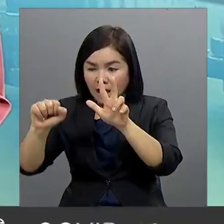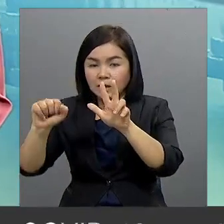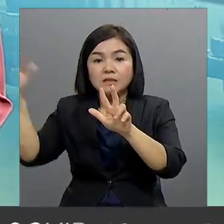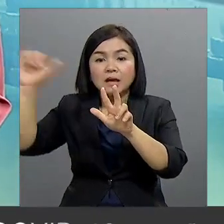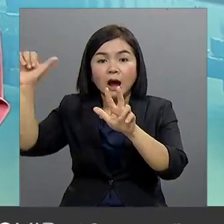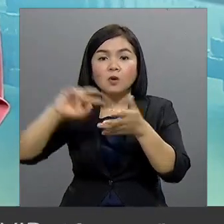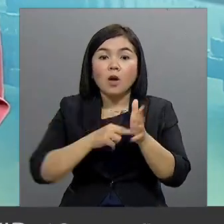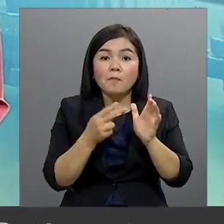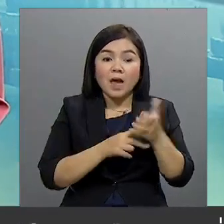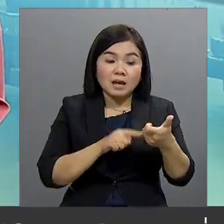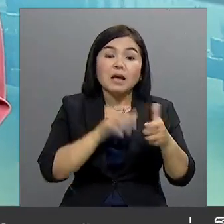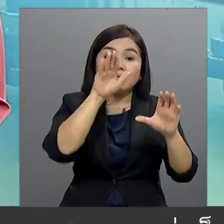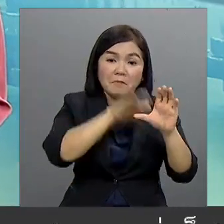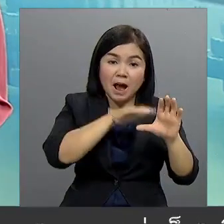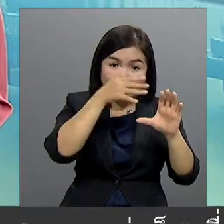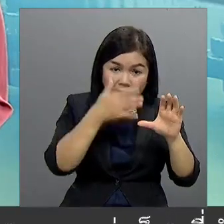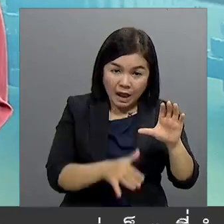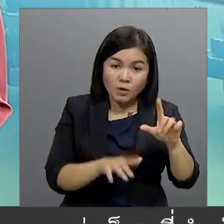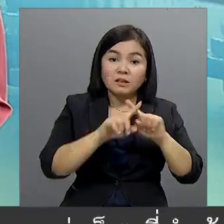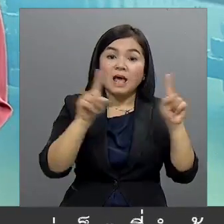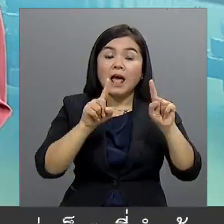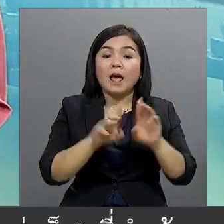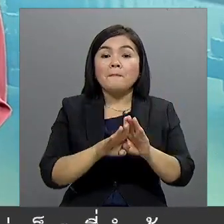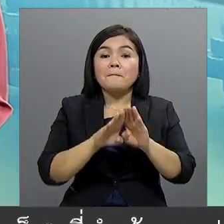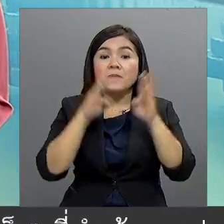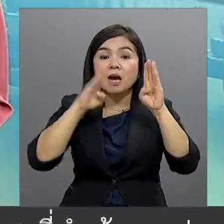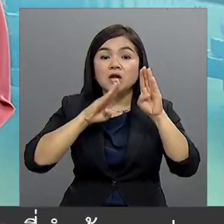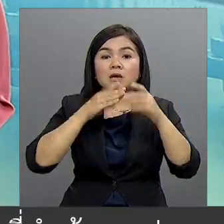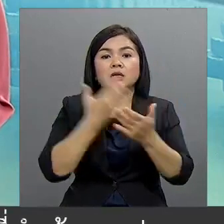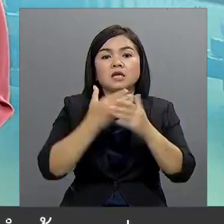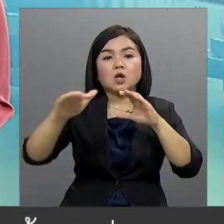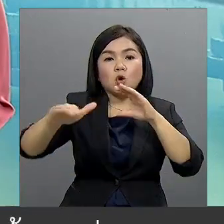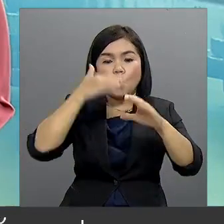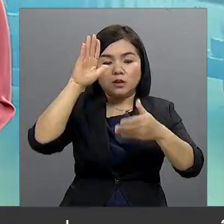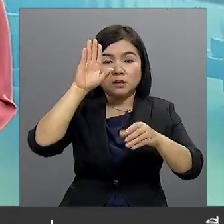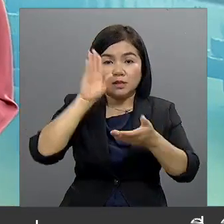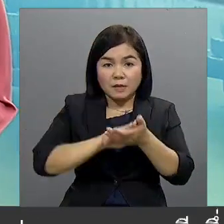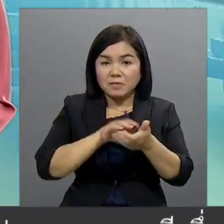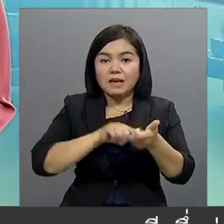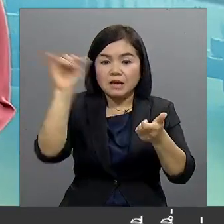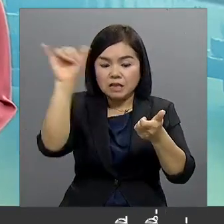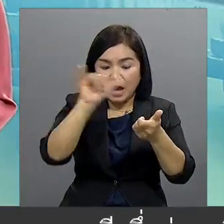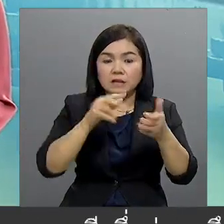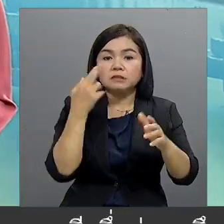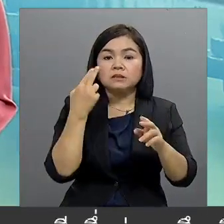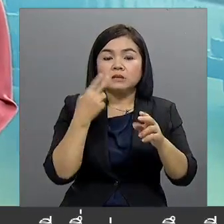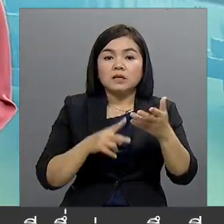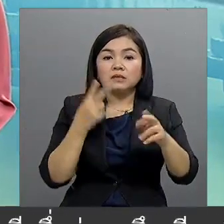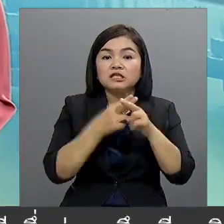ลงไปในระบบแล้ตอบรับว่าลงทะเบีนสำเร็จคืกล่มนี้ถูกตัดสิทธ์มี